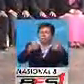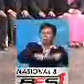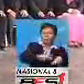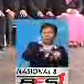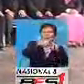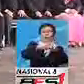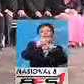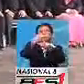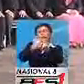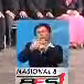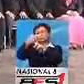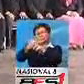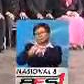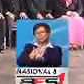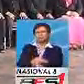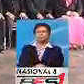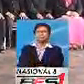dalam bulan puasa